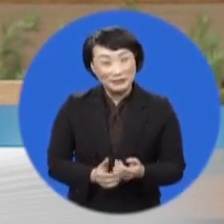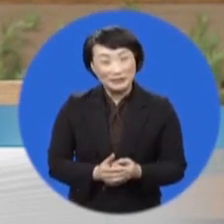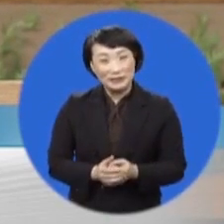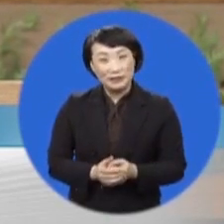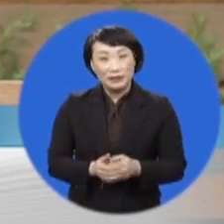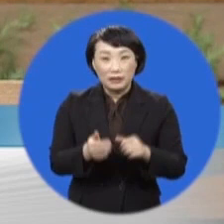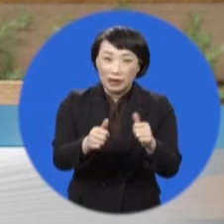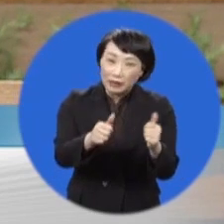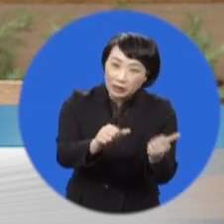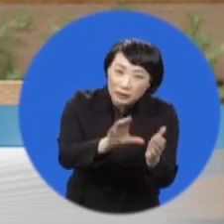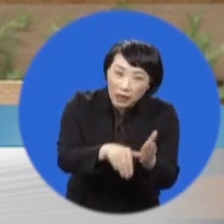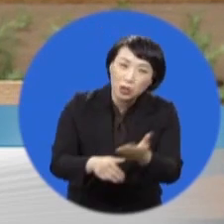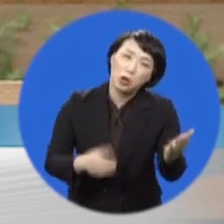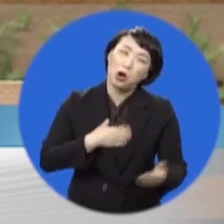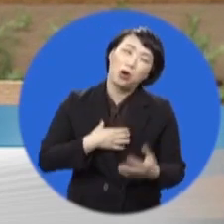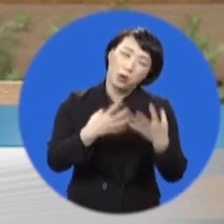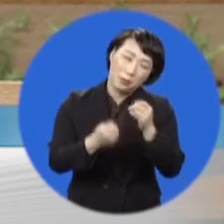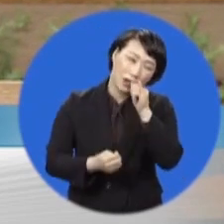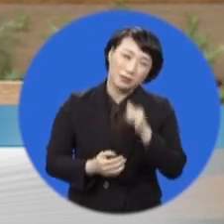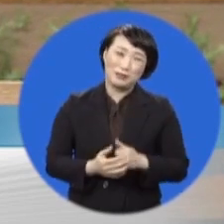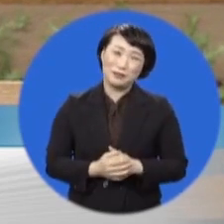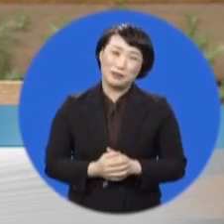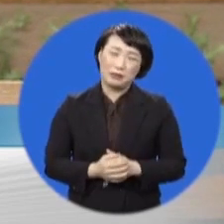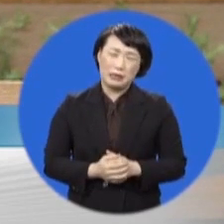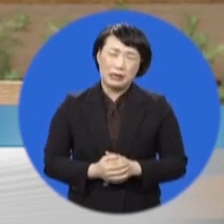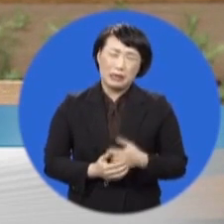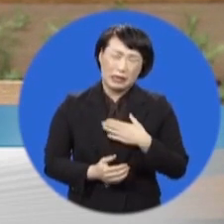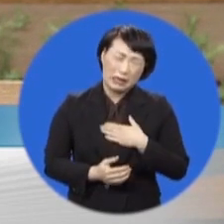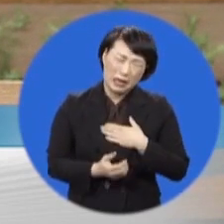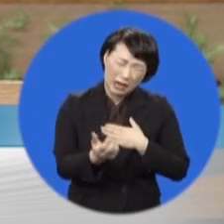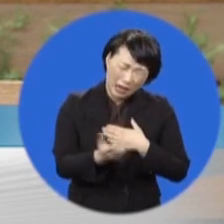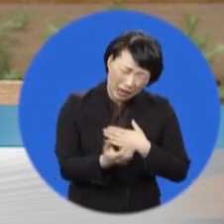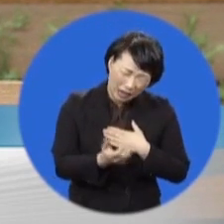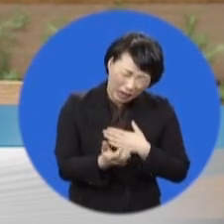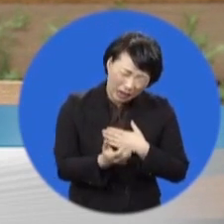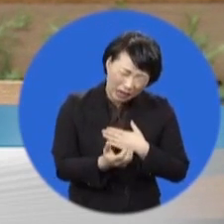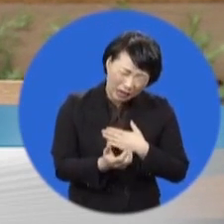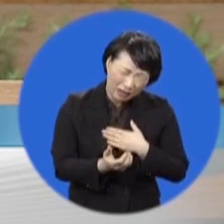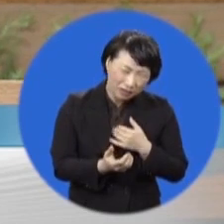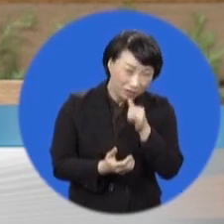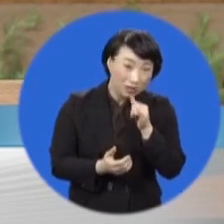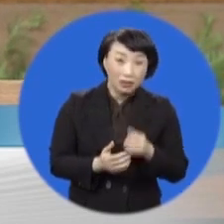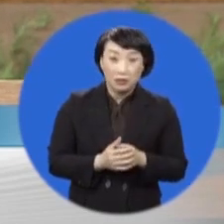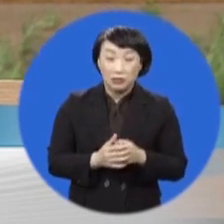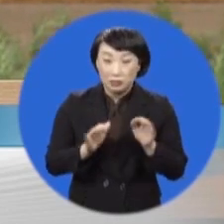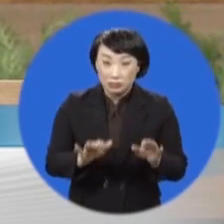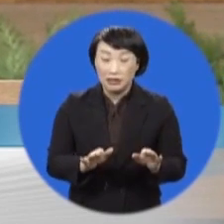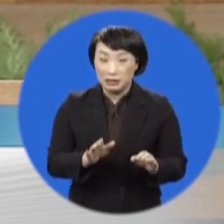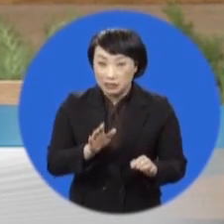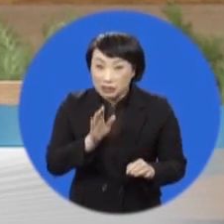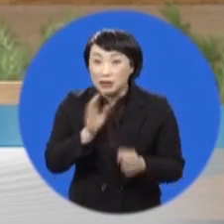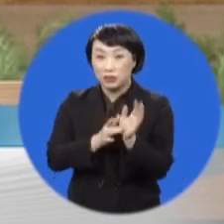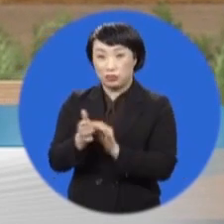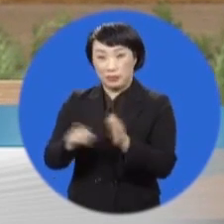추 봄 요대 걱정을 많이 하죠 5 야이 고통과 통 근데 tere